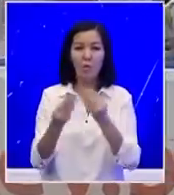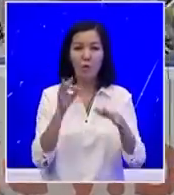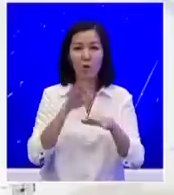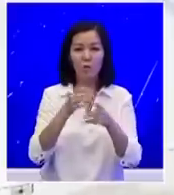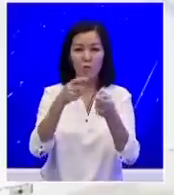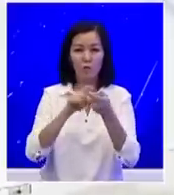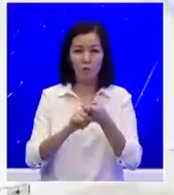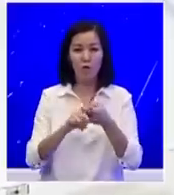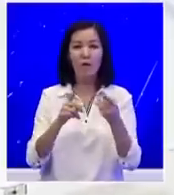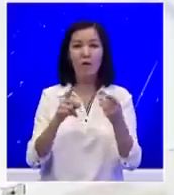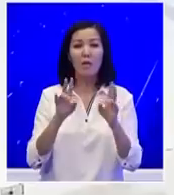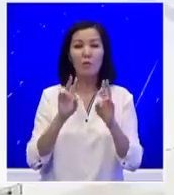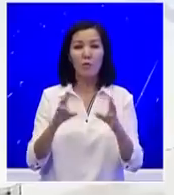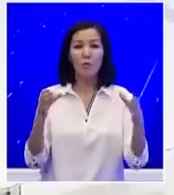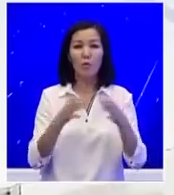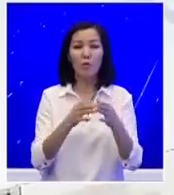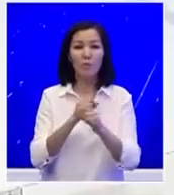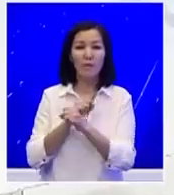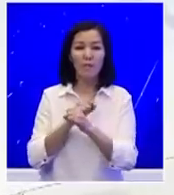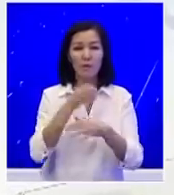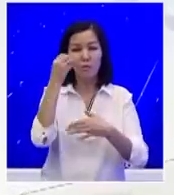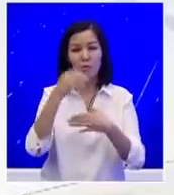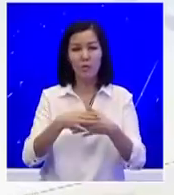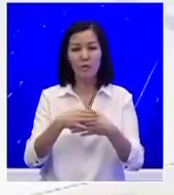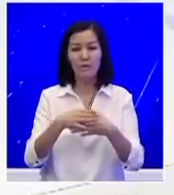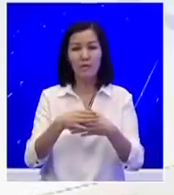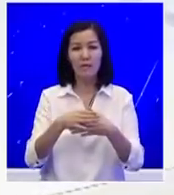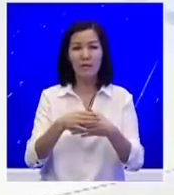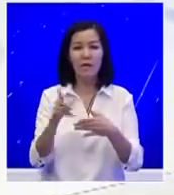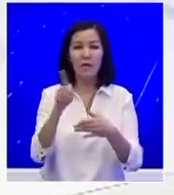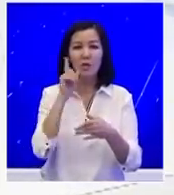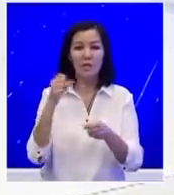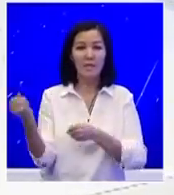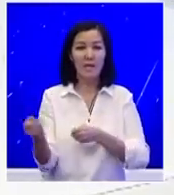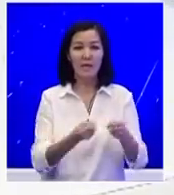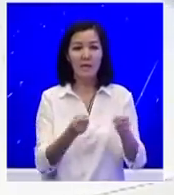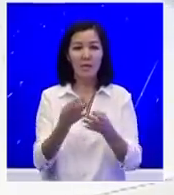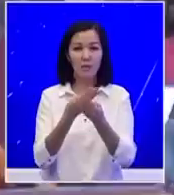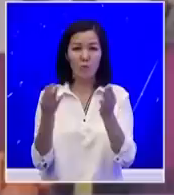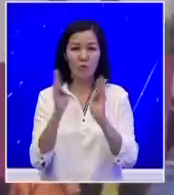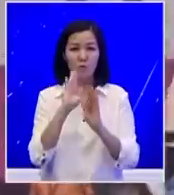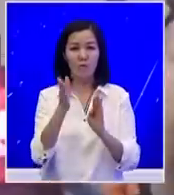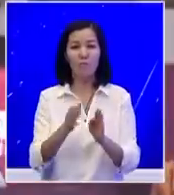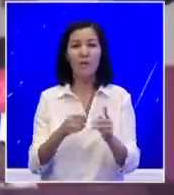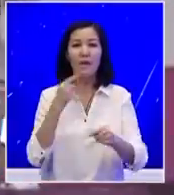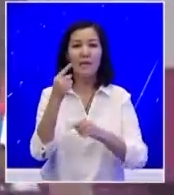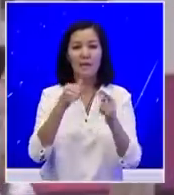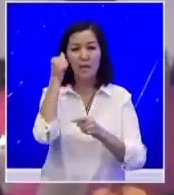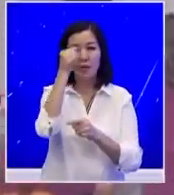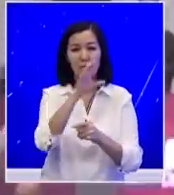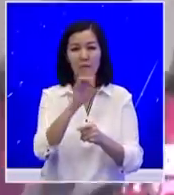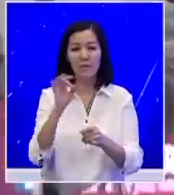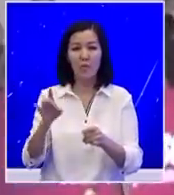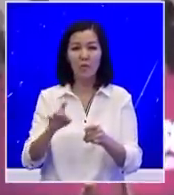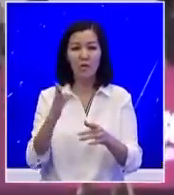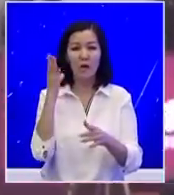жұқтырған. Осыған байланысты клуб демалыс орталықтарының бірінде жас хоккейшілерді оқшауламақ. Келер жылдың сәуір айында